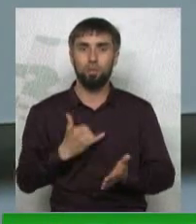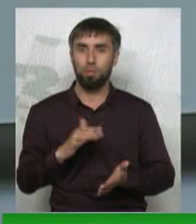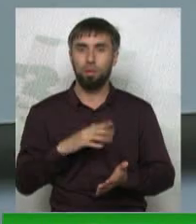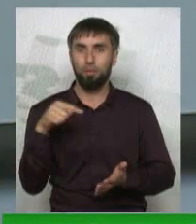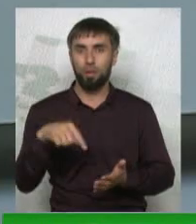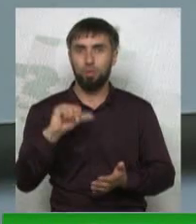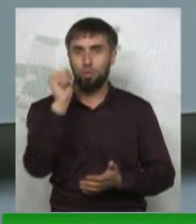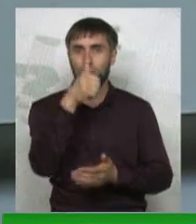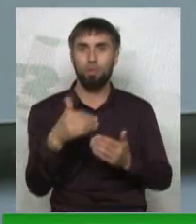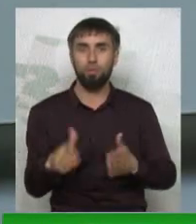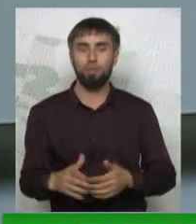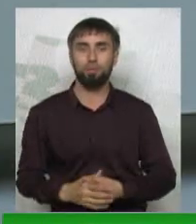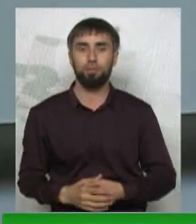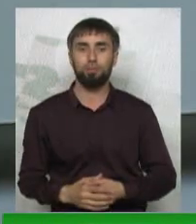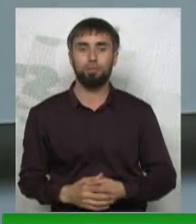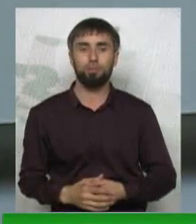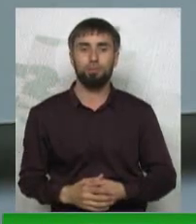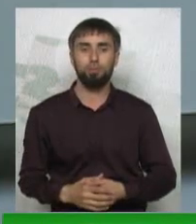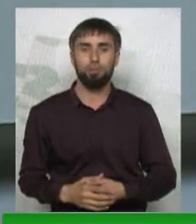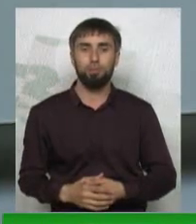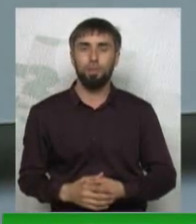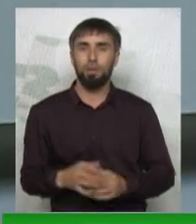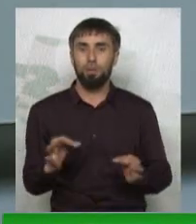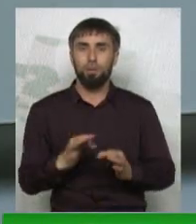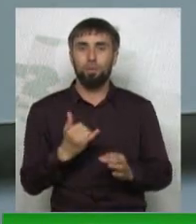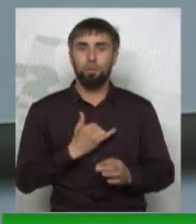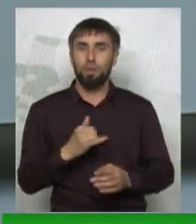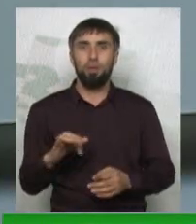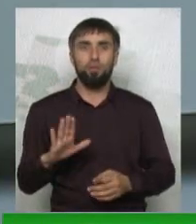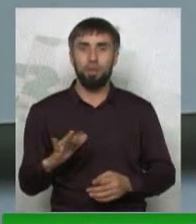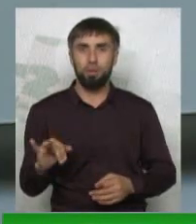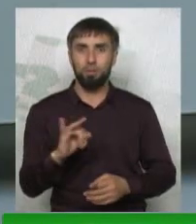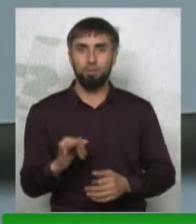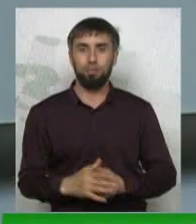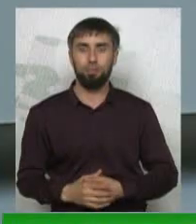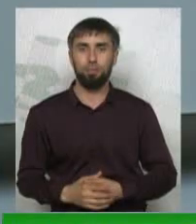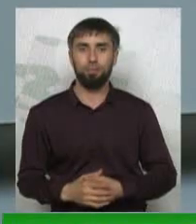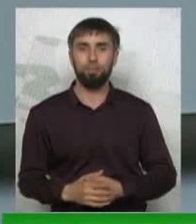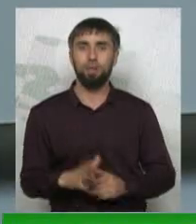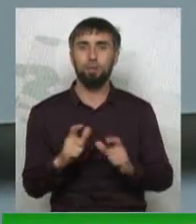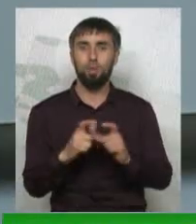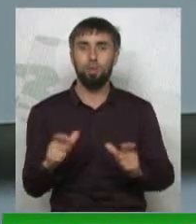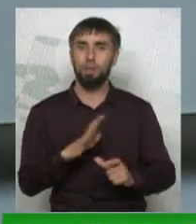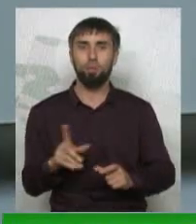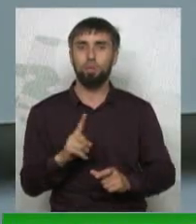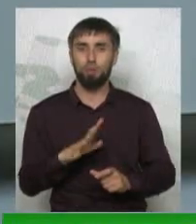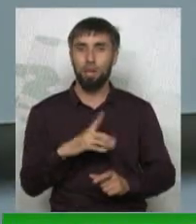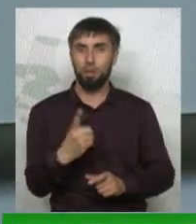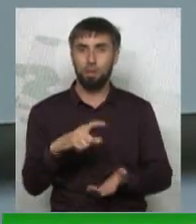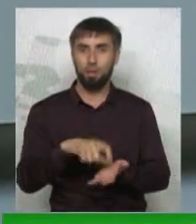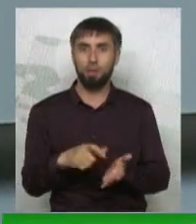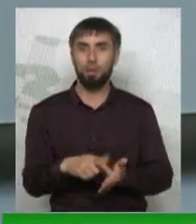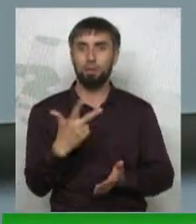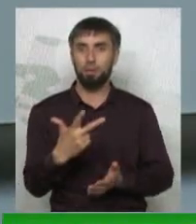году, выпустился. Никогда у нас в истории школы не было, чтобы в одном классе